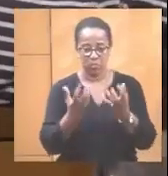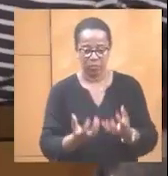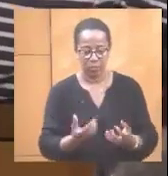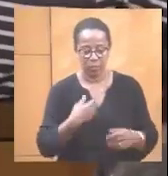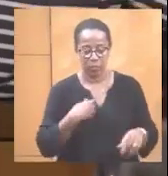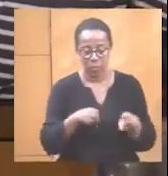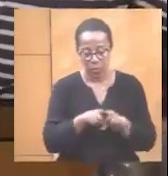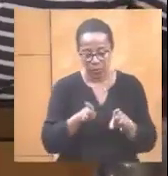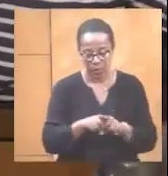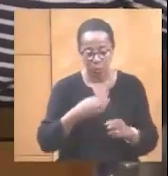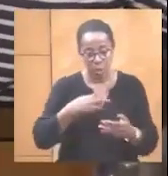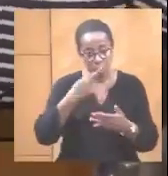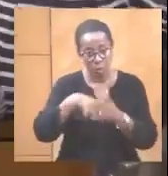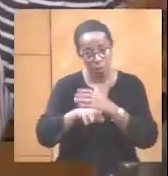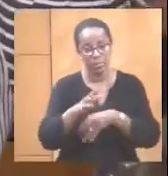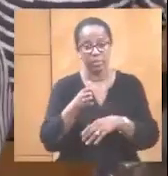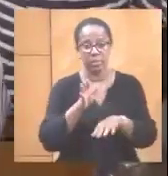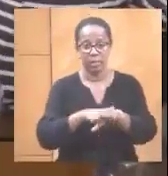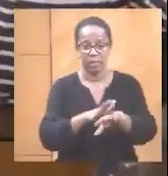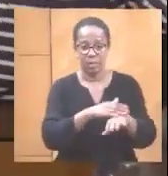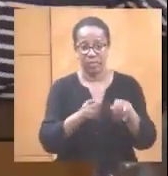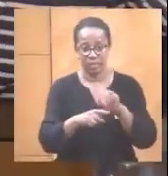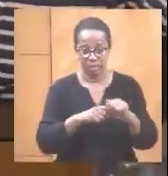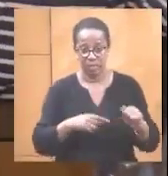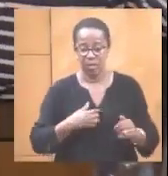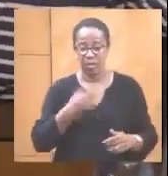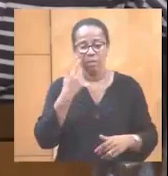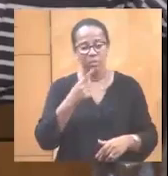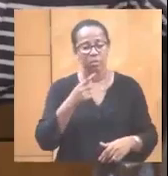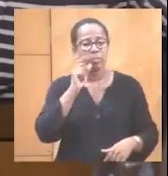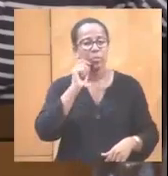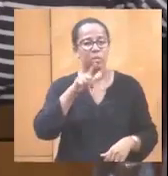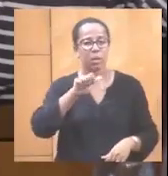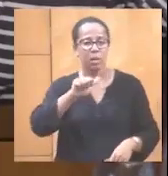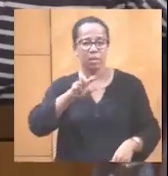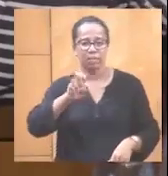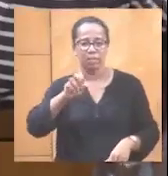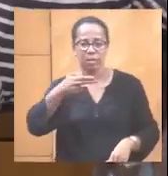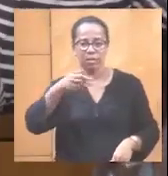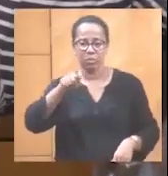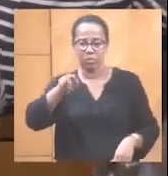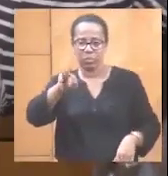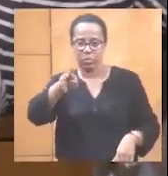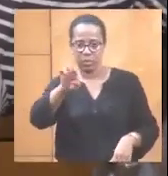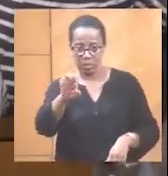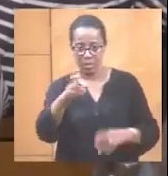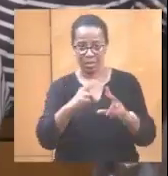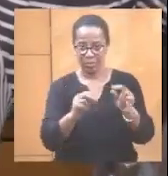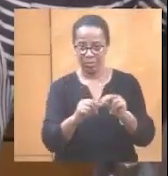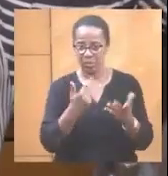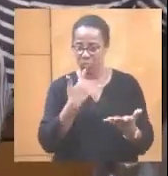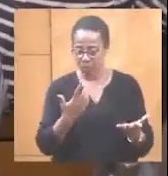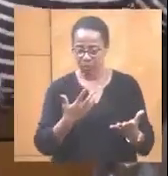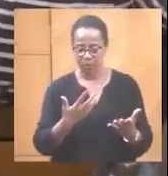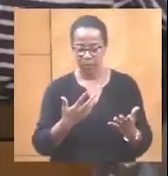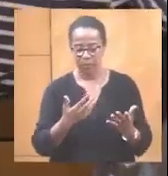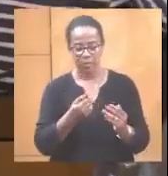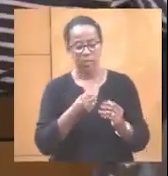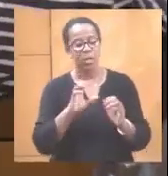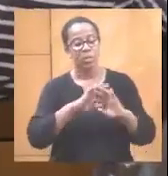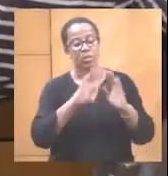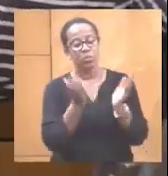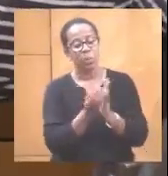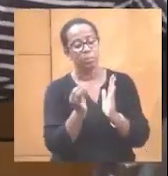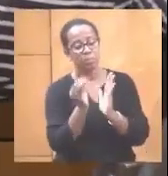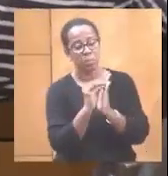je relance un appel, vous avez vu le collègue Laventure expliquer qu'au-delà des sommes qui sont inscrites